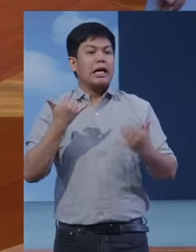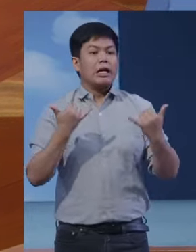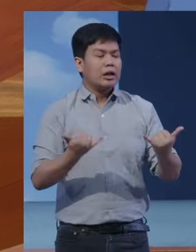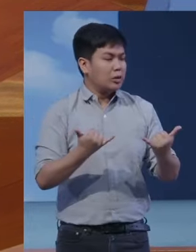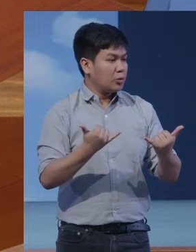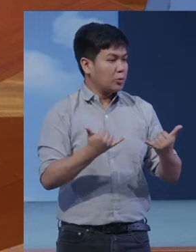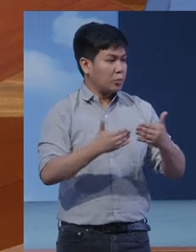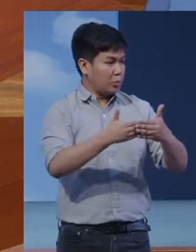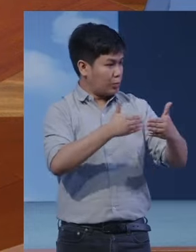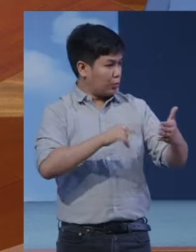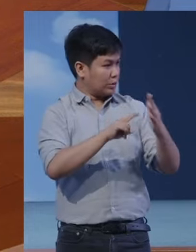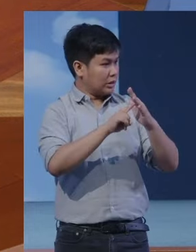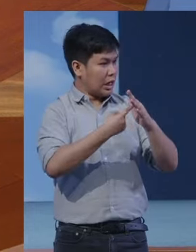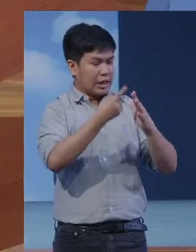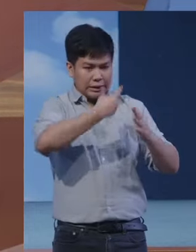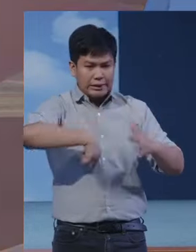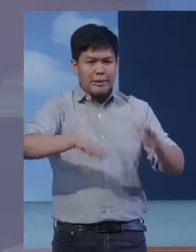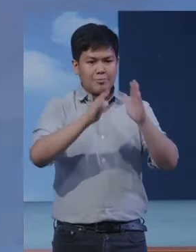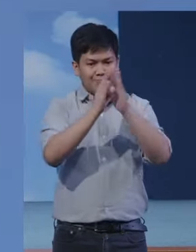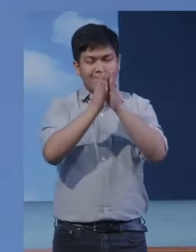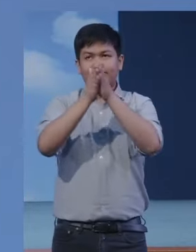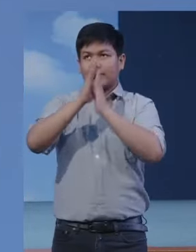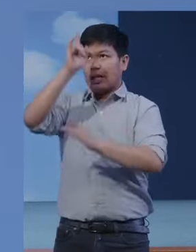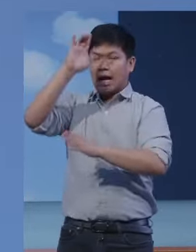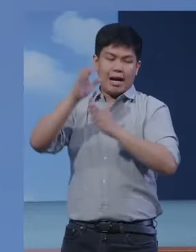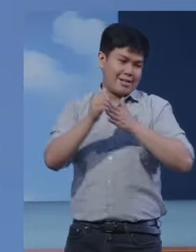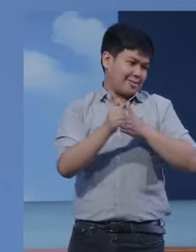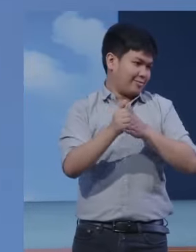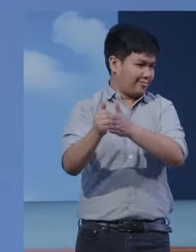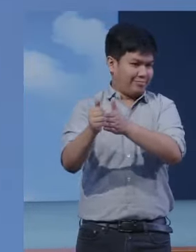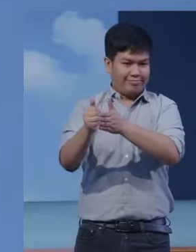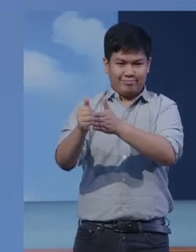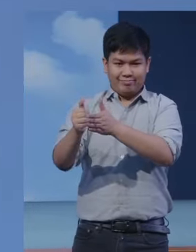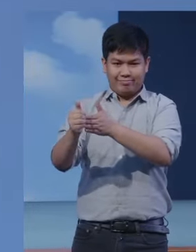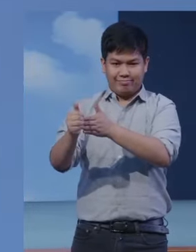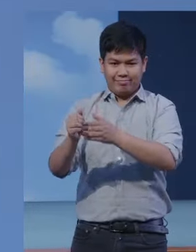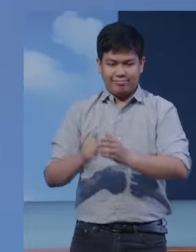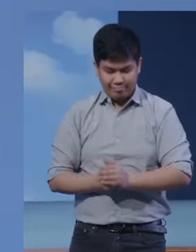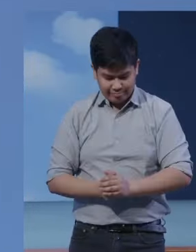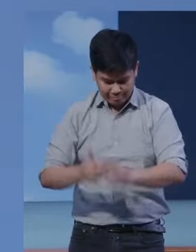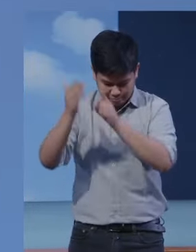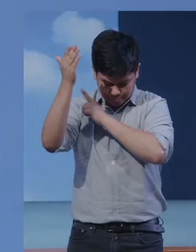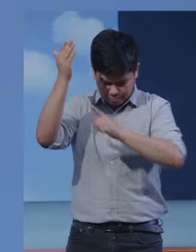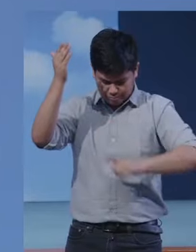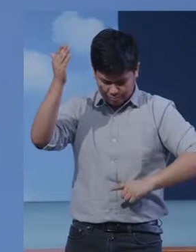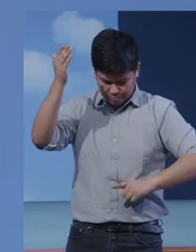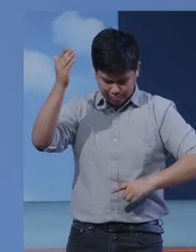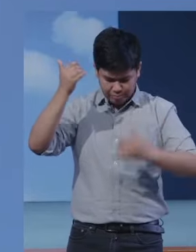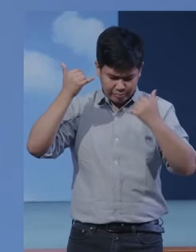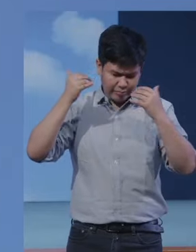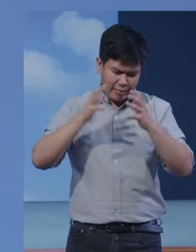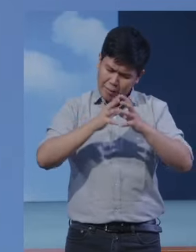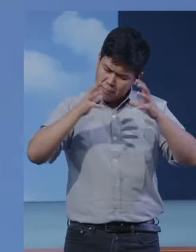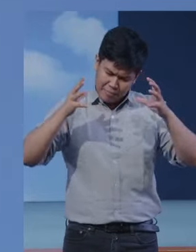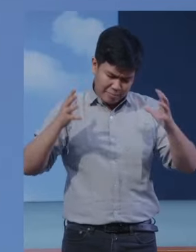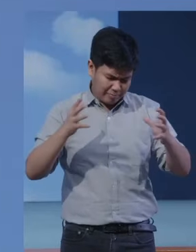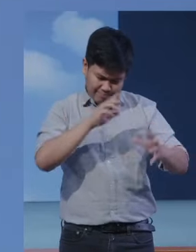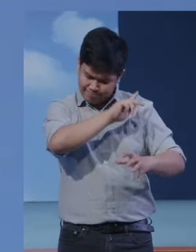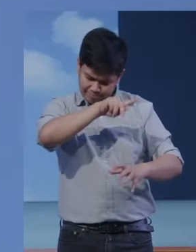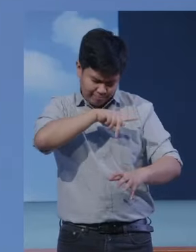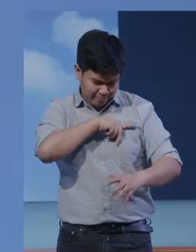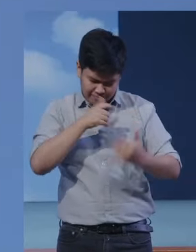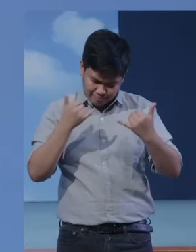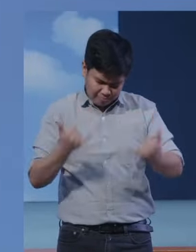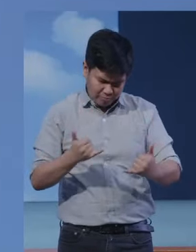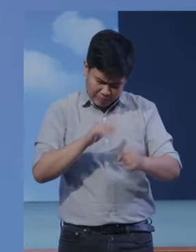ating Panginoon tayo manalangin Panginoon napakalapit sa aming puso